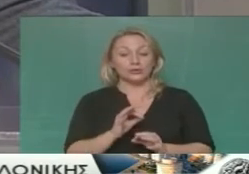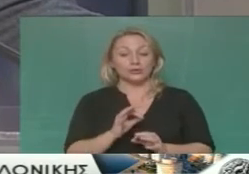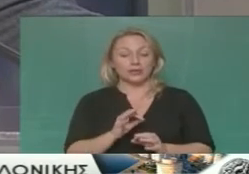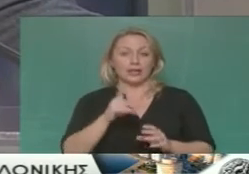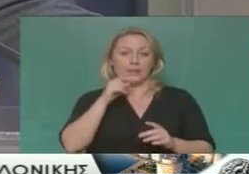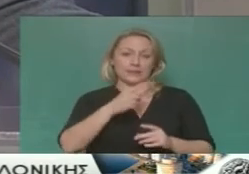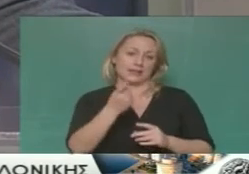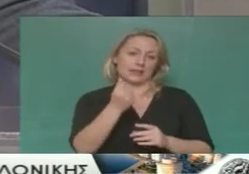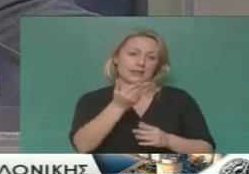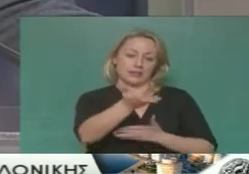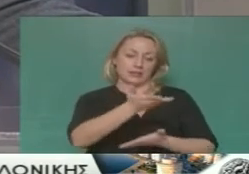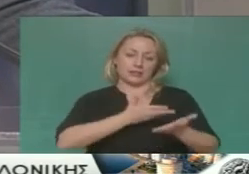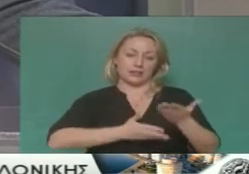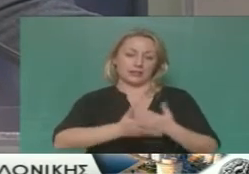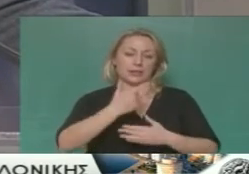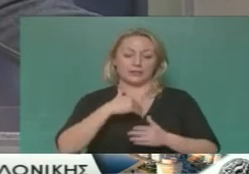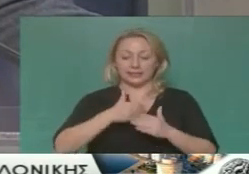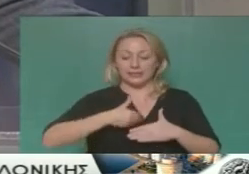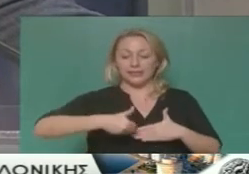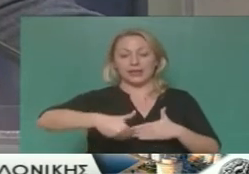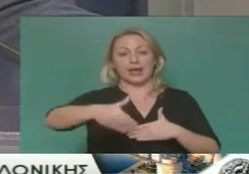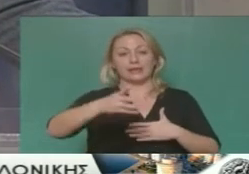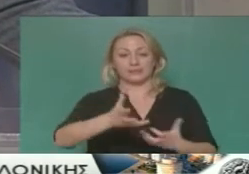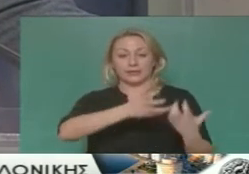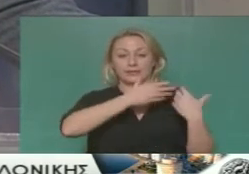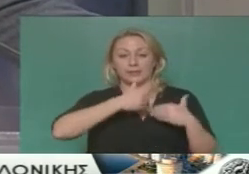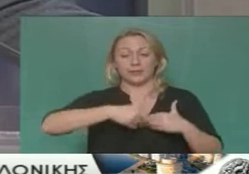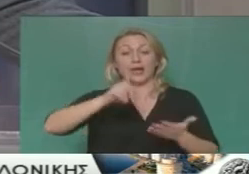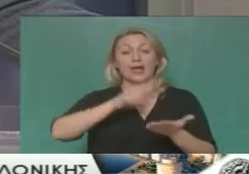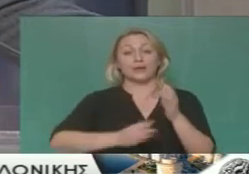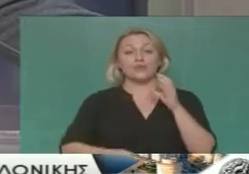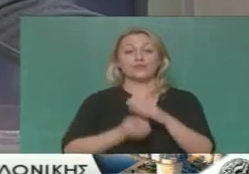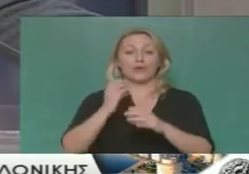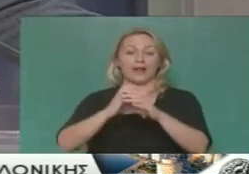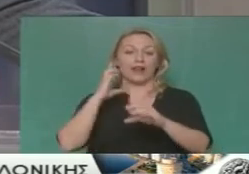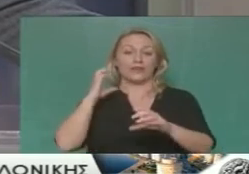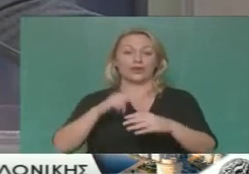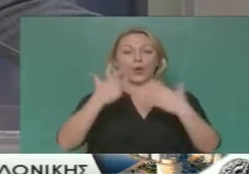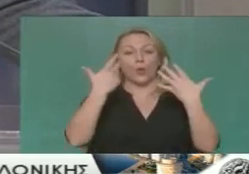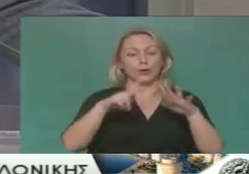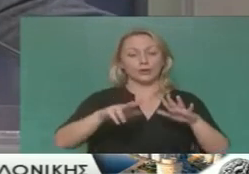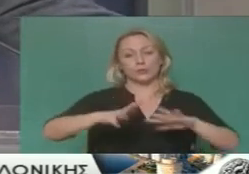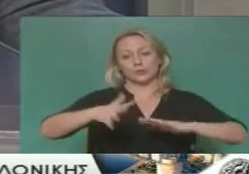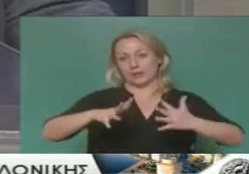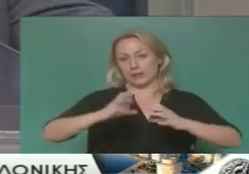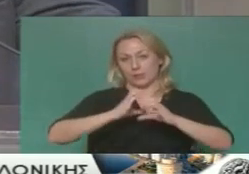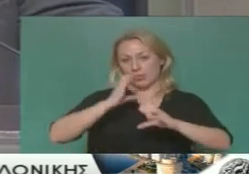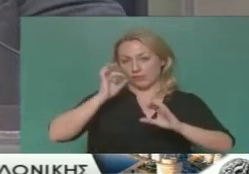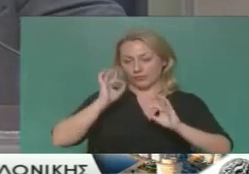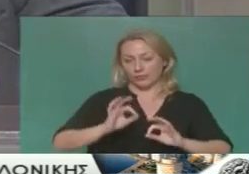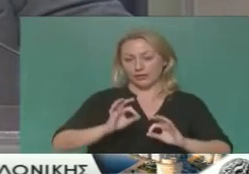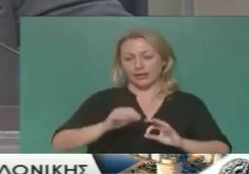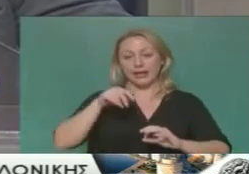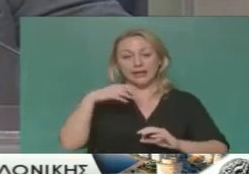δίνοντας κάποιο αντίτιμο, μέσα σε ένα εύλογο διάστημα να αλλάξουν το όλο το στόλο των λεωφορείων, 800 περίπου λεωφορεία ήταν τότε, και